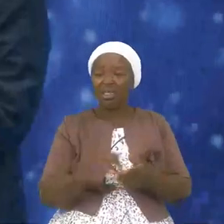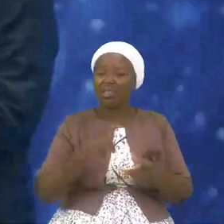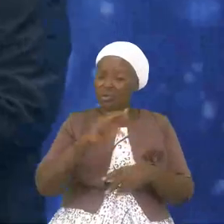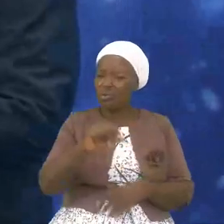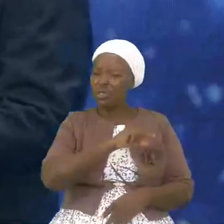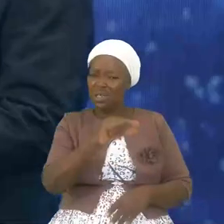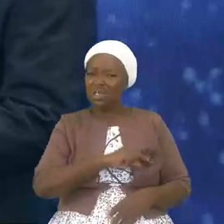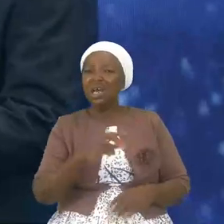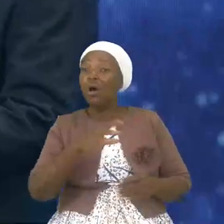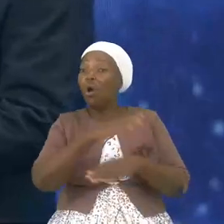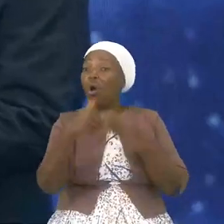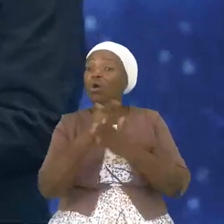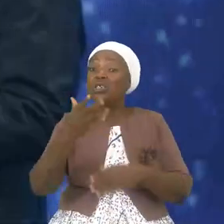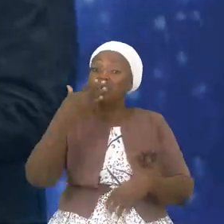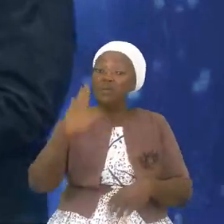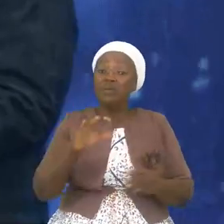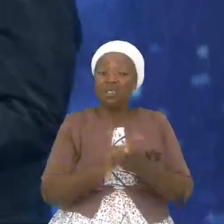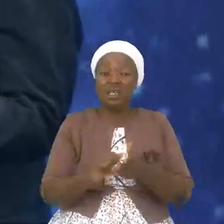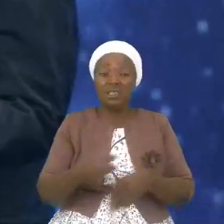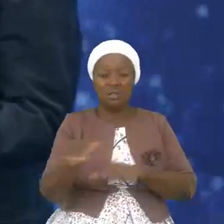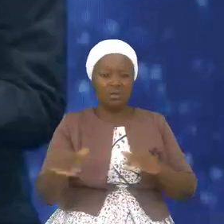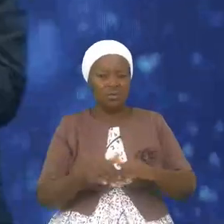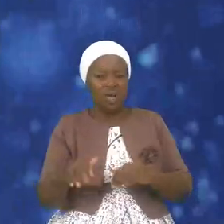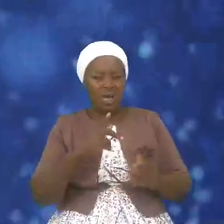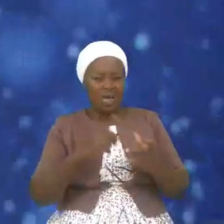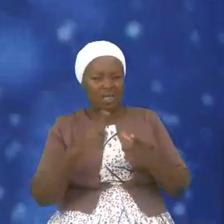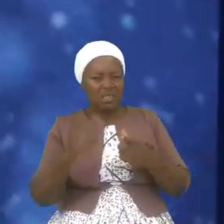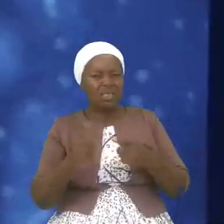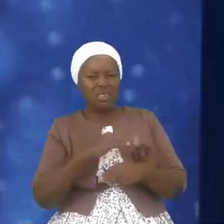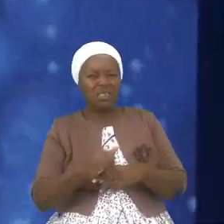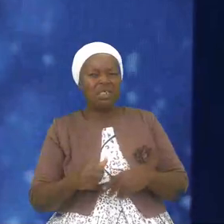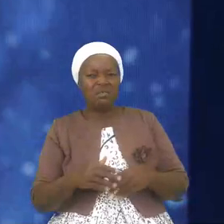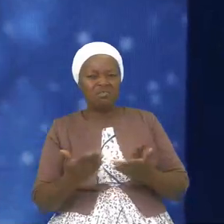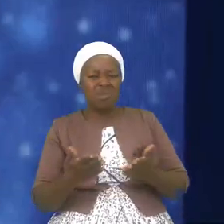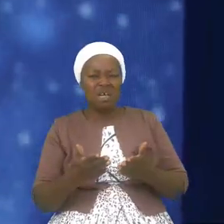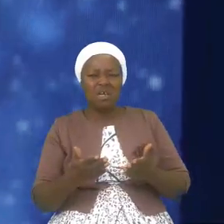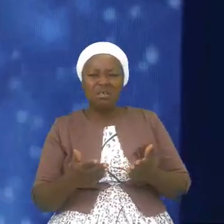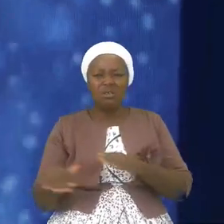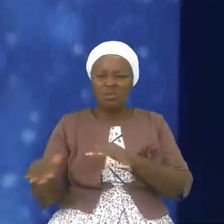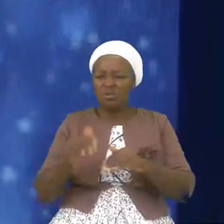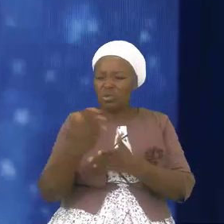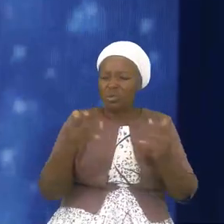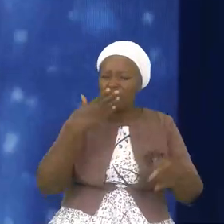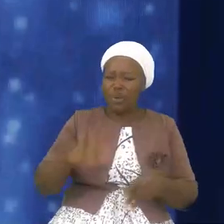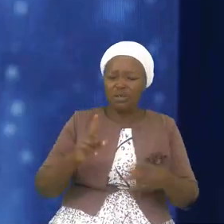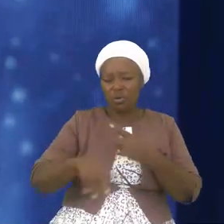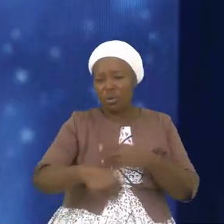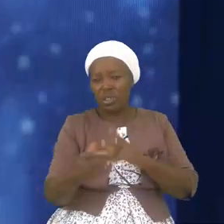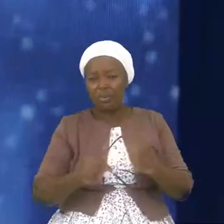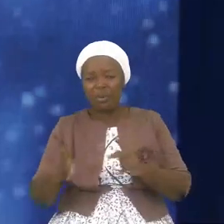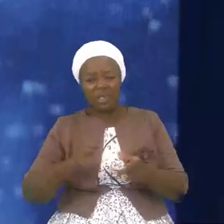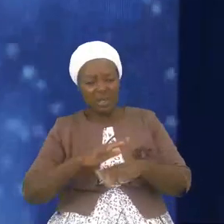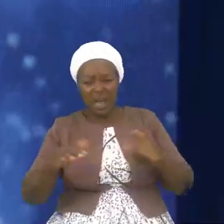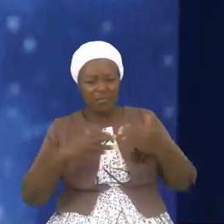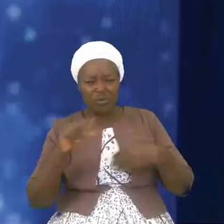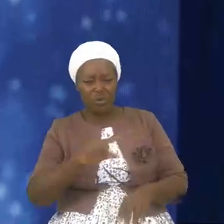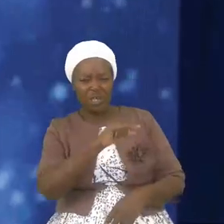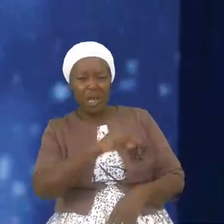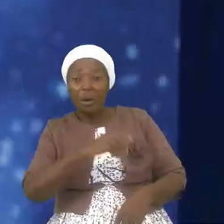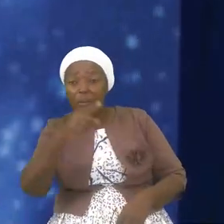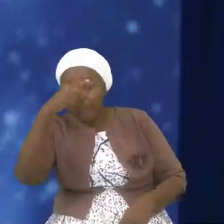sauvages? Ils fument sans culpabilité. Toutes les mauvaises choses qu'ils font, ils maltraitent les autres, ils sont cruels. Et ils n'ont pas